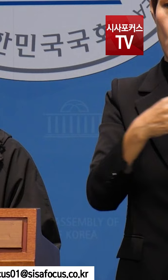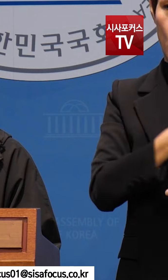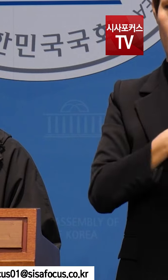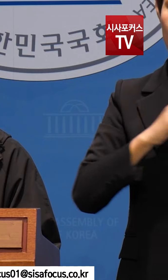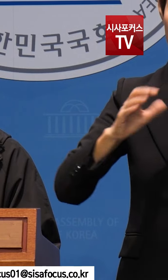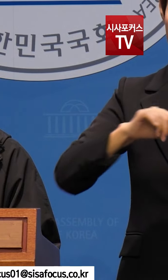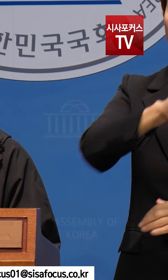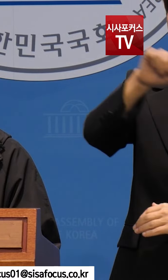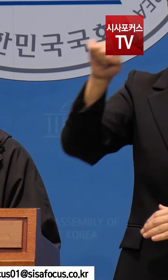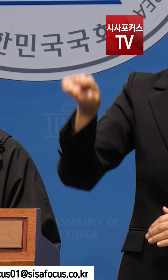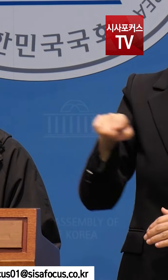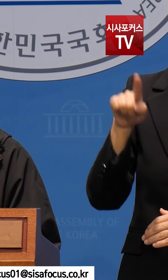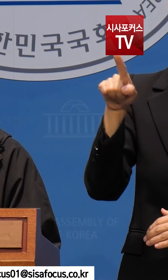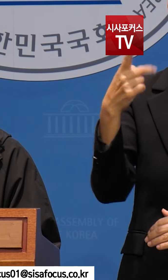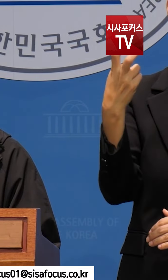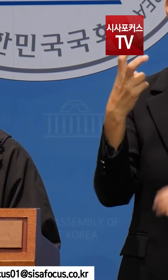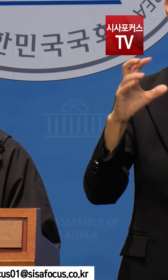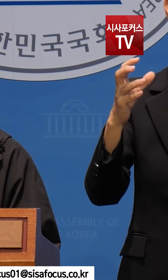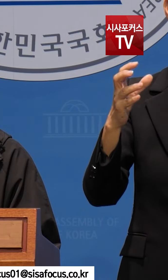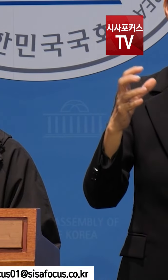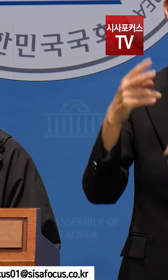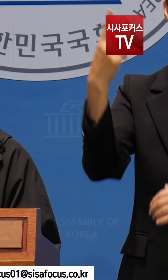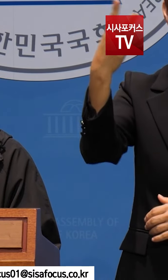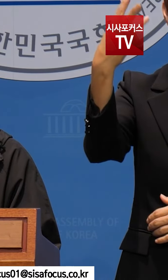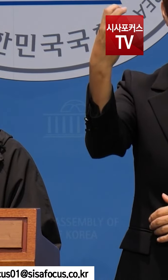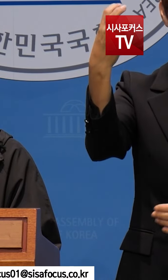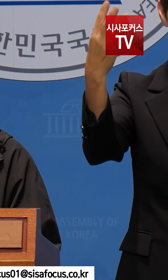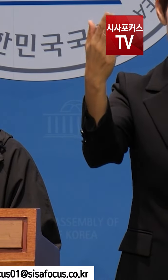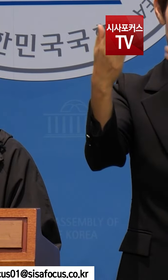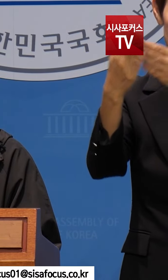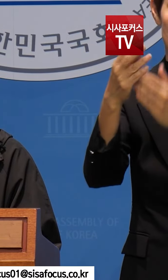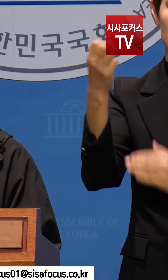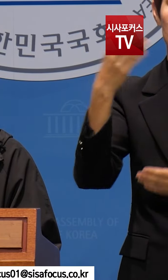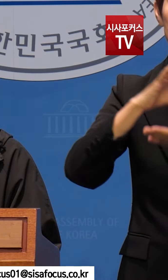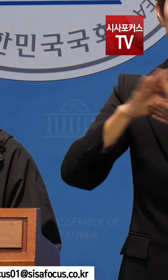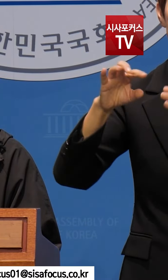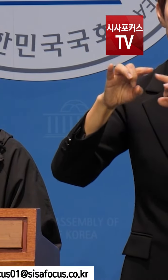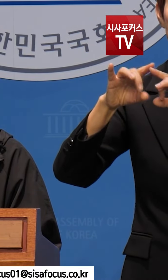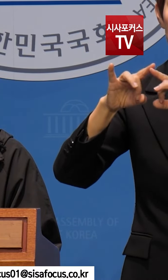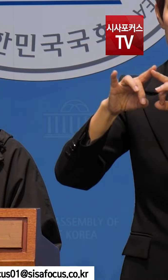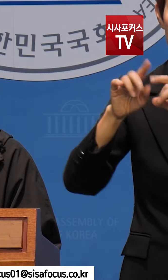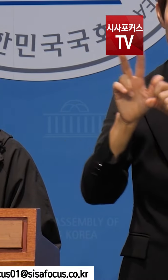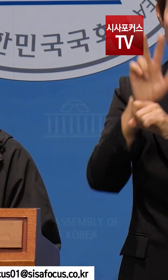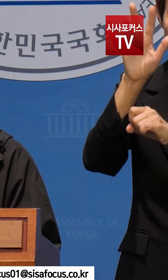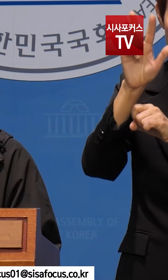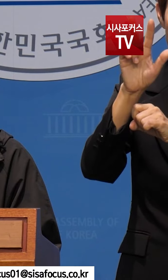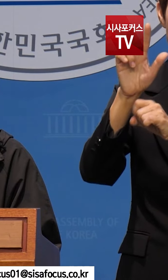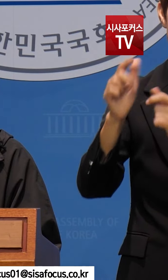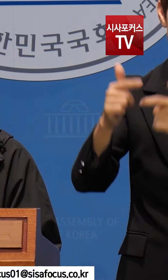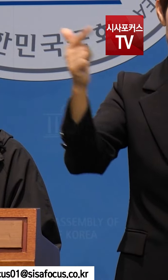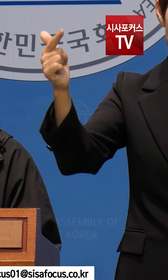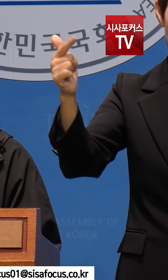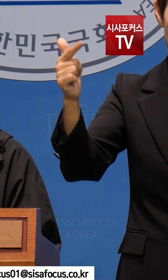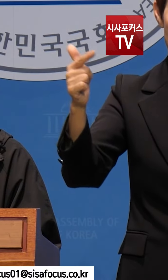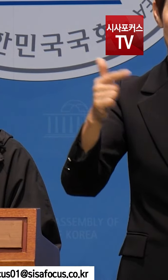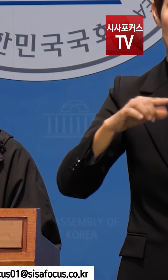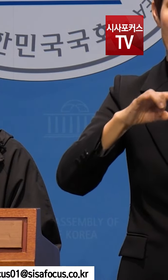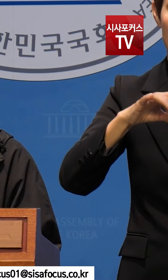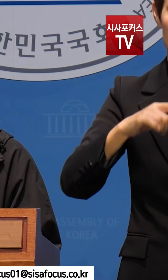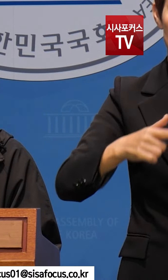회원국들은 30년까지 재생 에너지 발전용량 세배 확대와 에너지 효율 두배